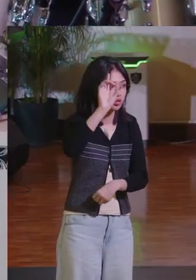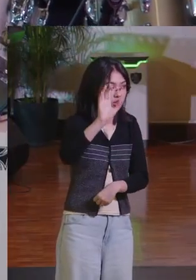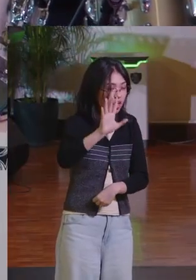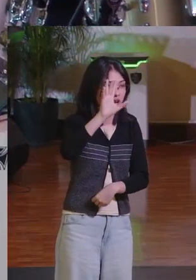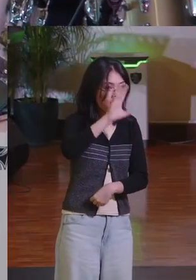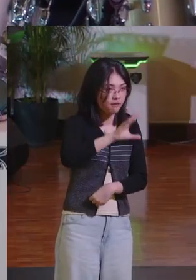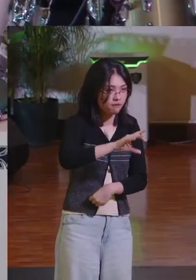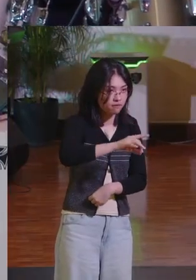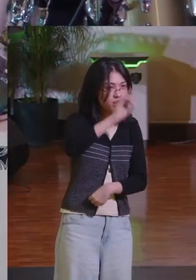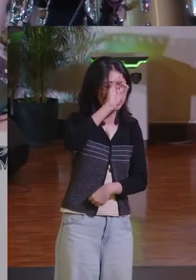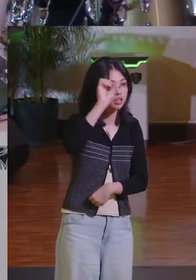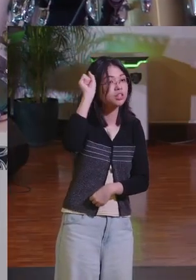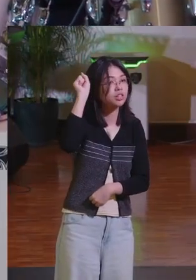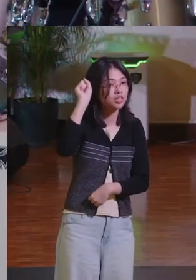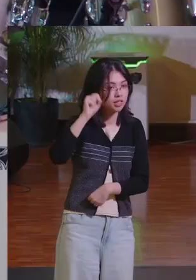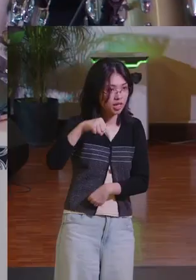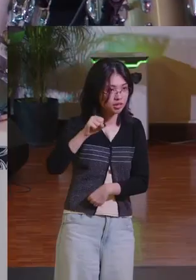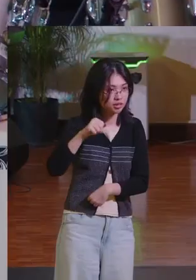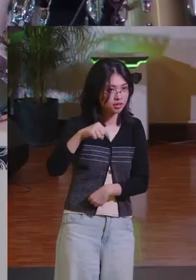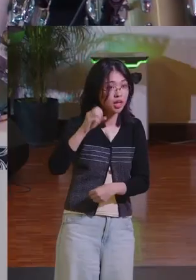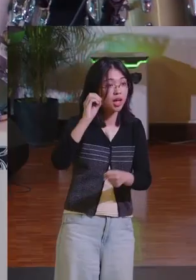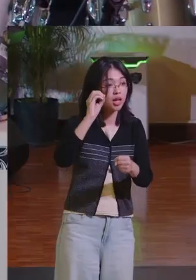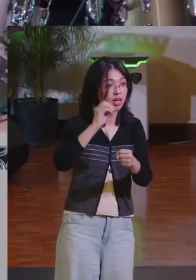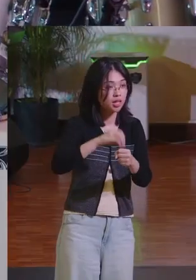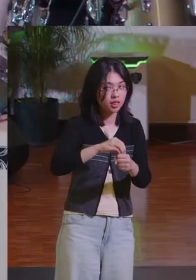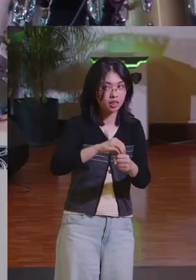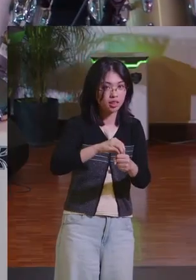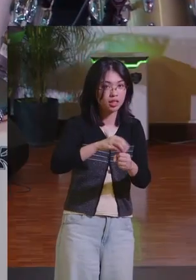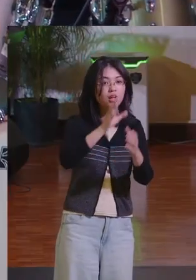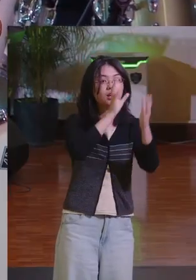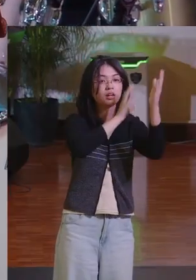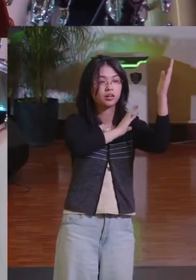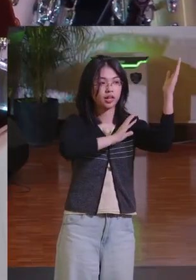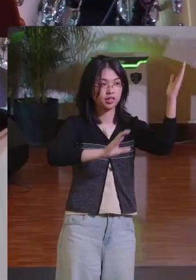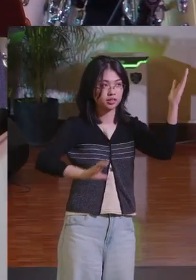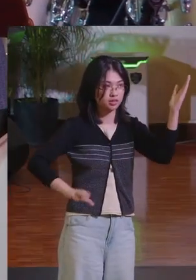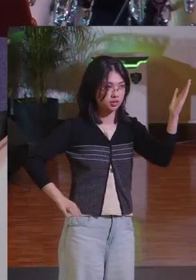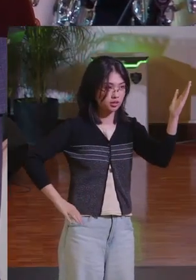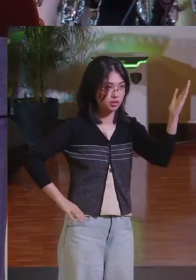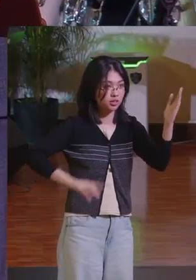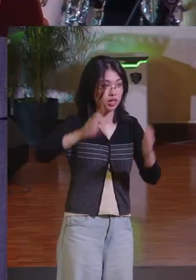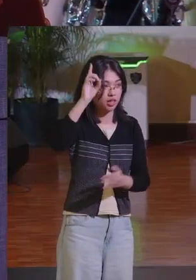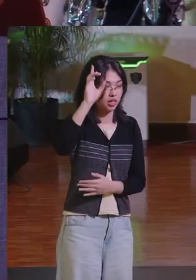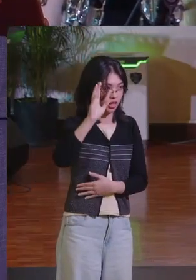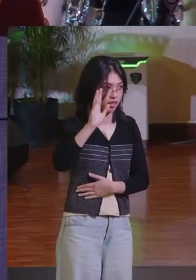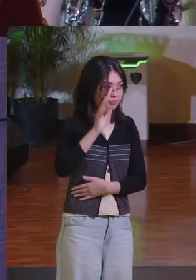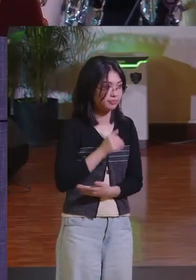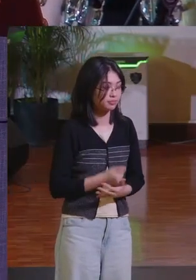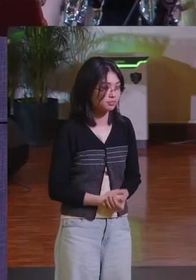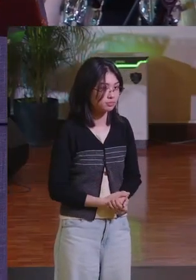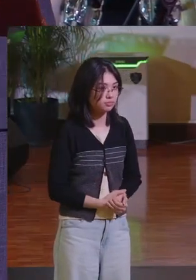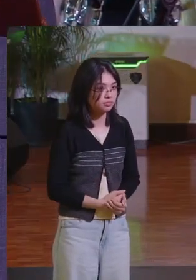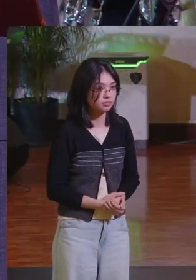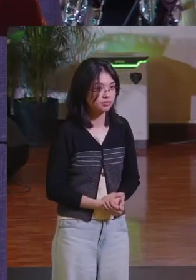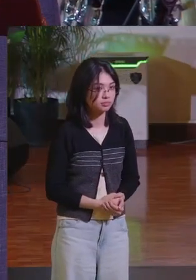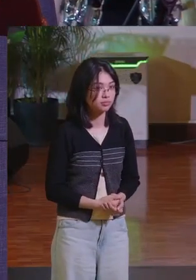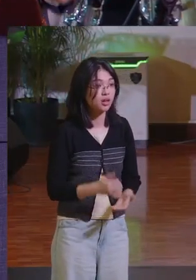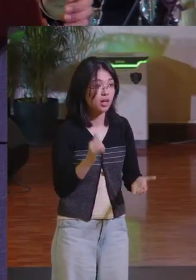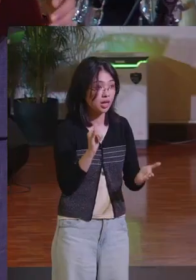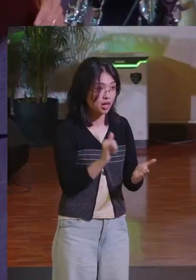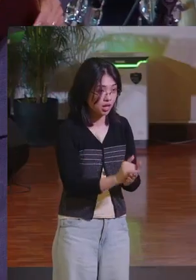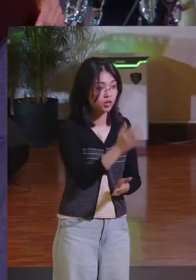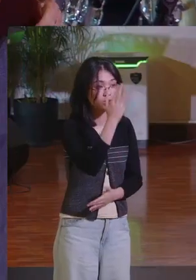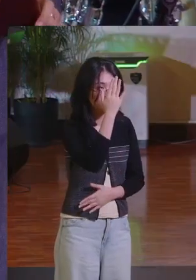their yes in Christ. That's Him, in Christ. That is